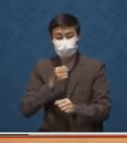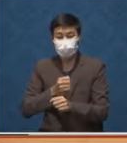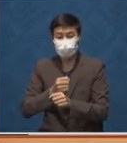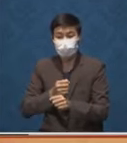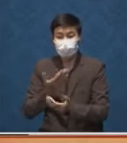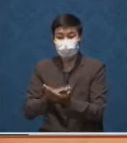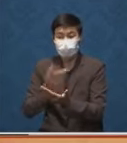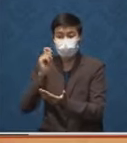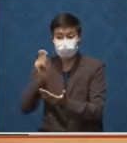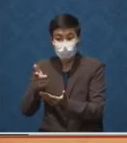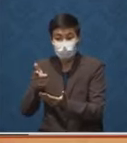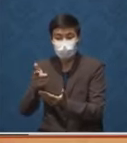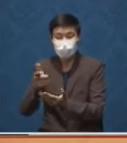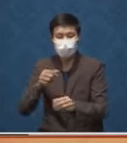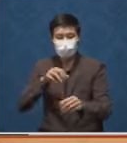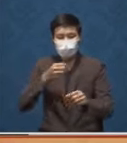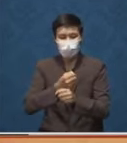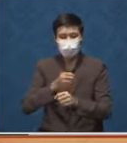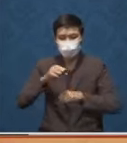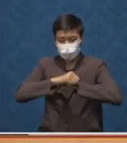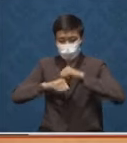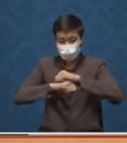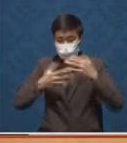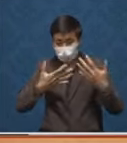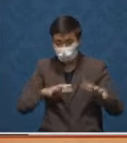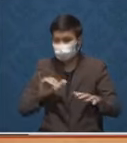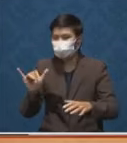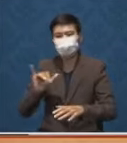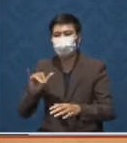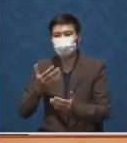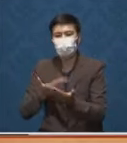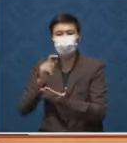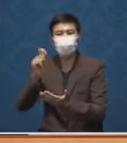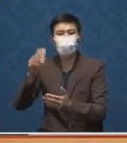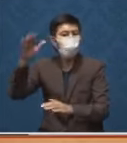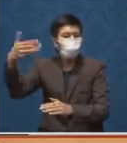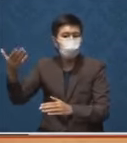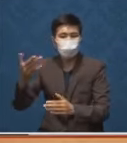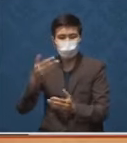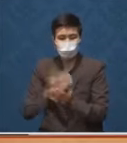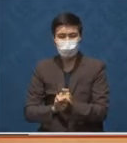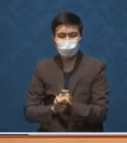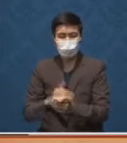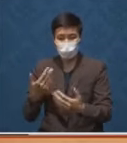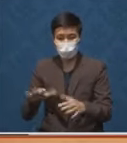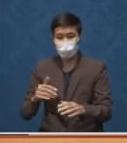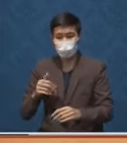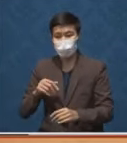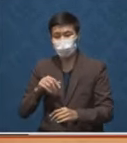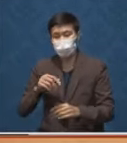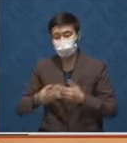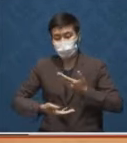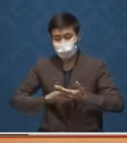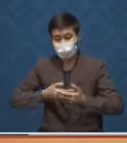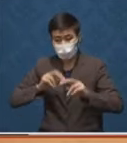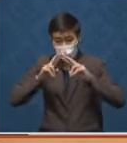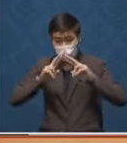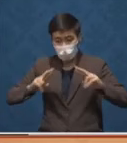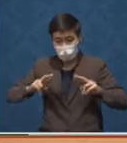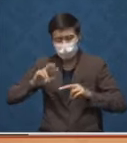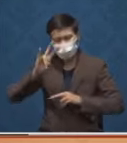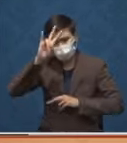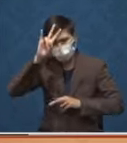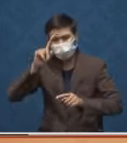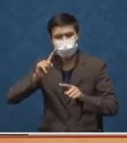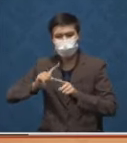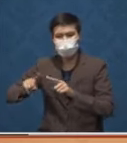วรัฐบาลนี้ยังปล่อยให้มีการควบรวมห้างค้าปลีกร้านสะดวกซื้อที่จะทำให้เพิ่มการผูกขาดในตลาดมากขึ้